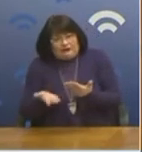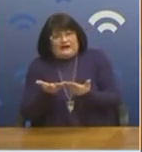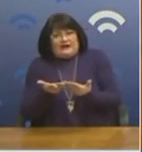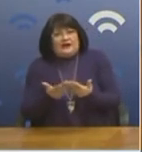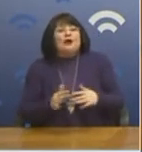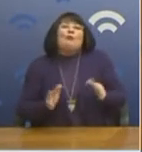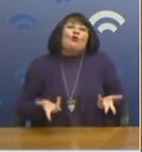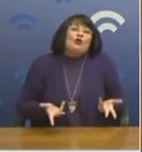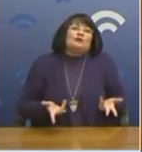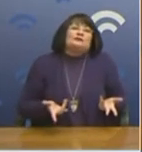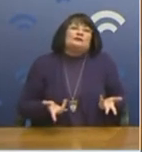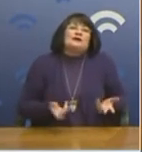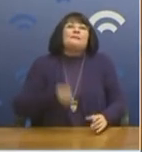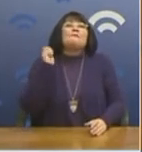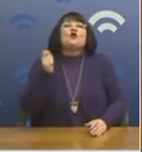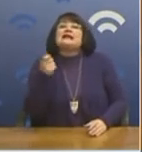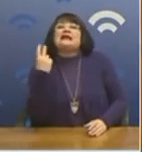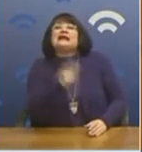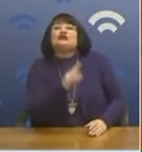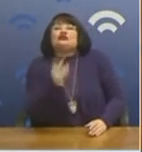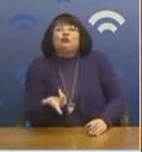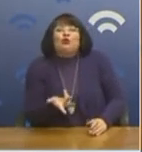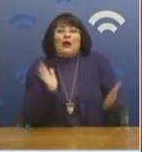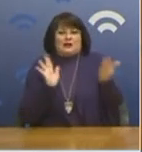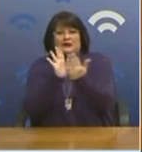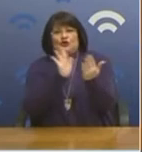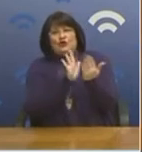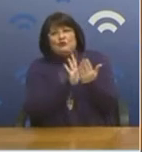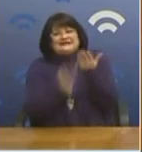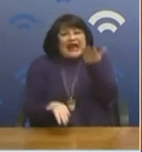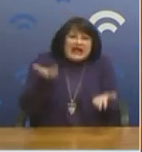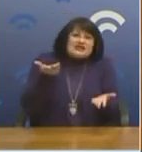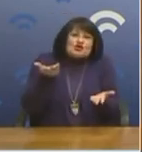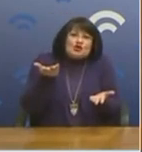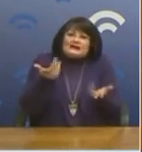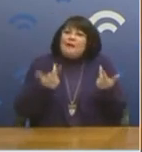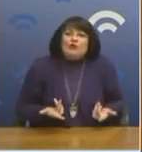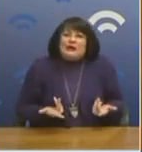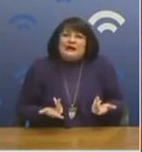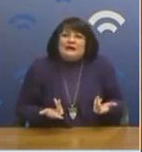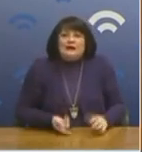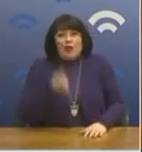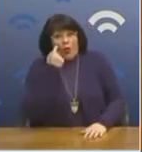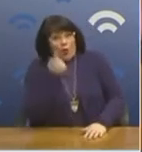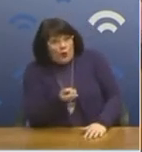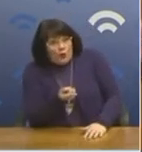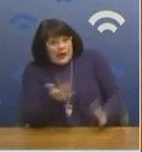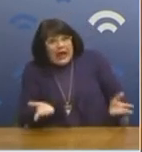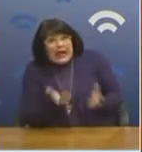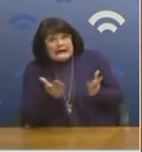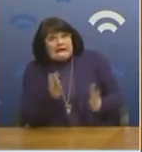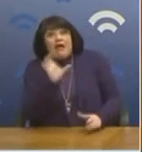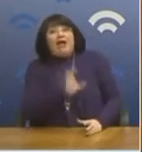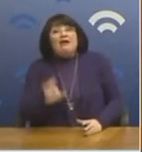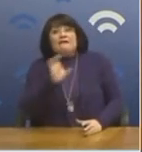Πού είναι η πολιτική σας να αντιμετωπίσει την ανισότητα? Έχετε παρακολουθήσει καθόλου την ευρωπαϊκή